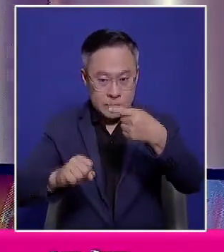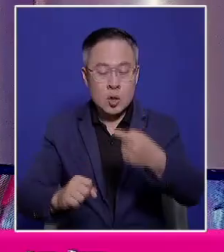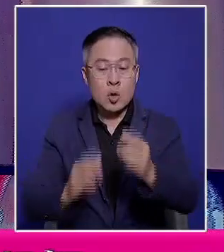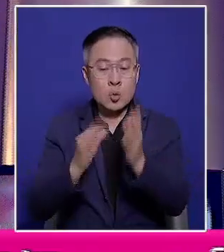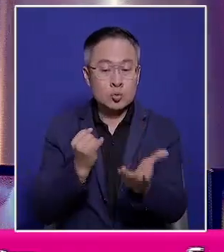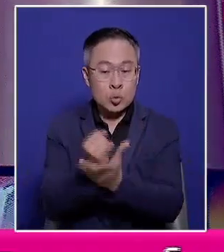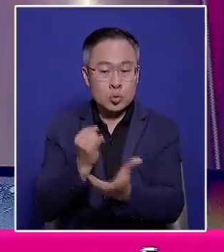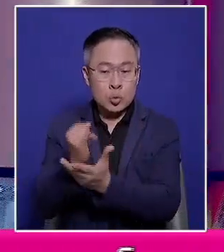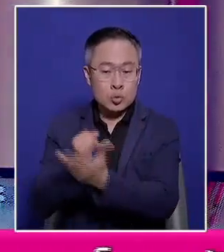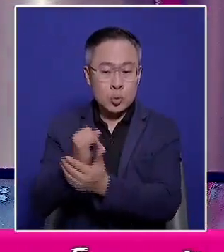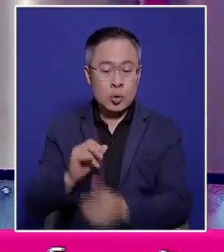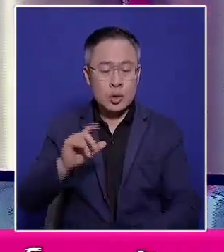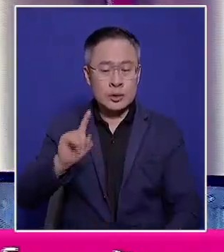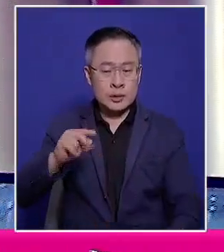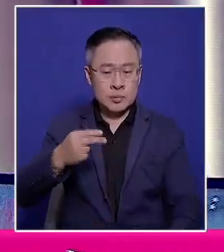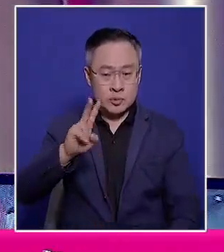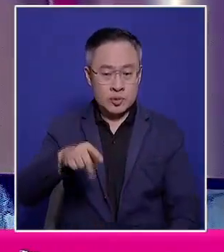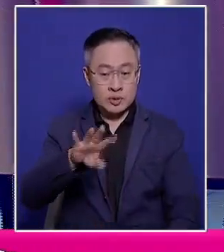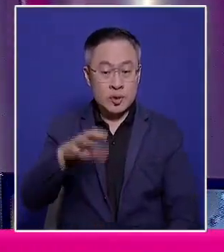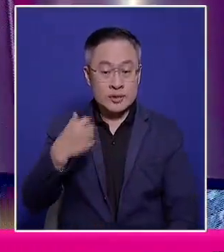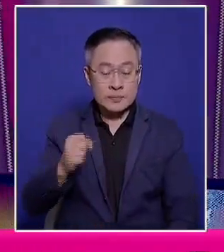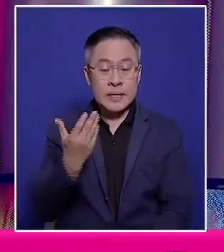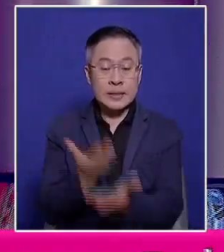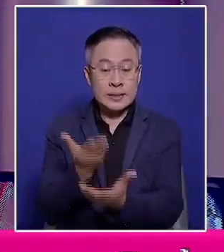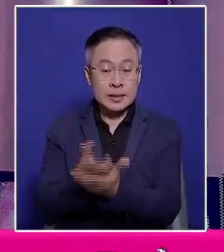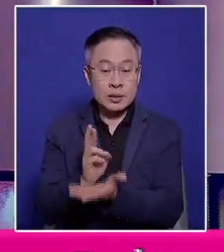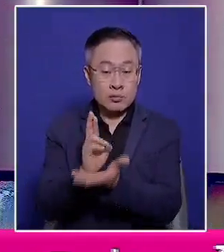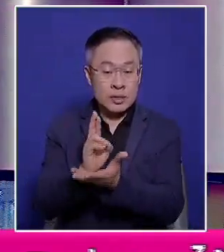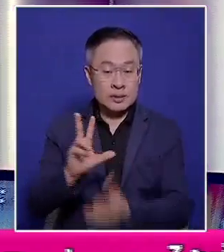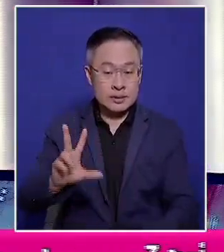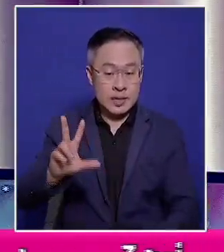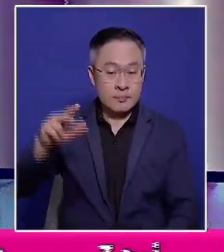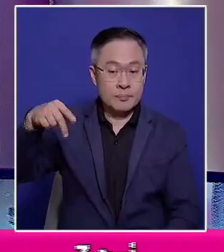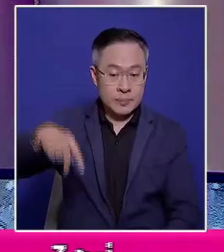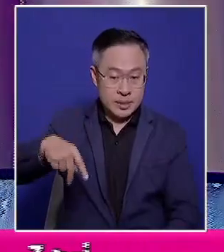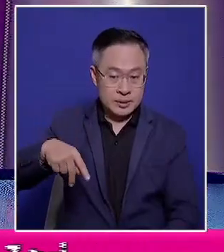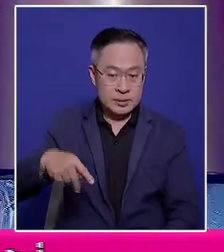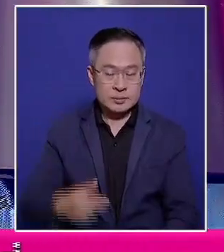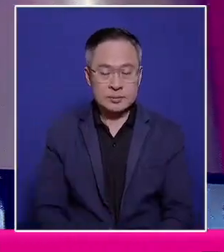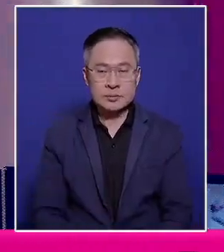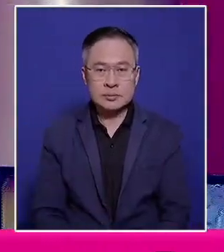วน 12,410 อันดับอันดับละ 3,000 บาท